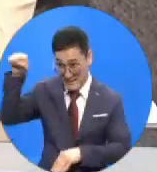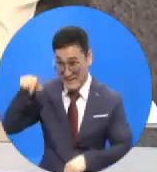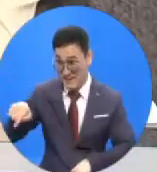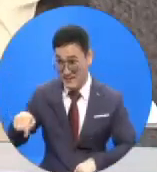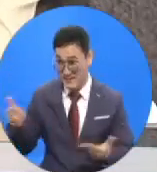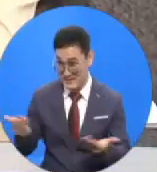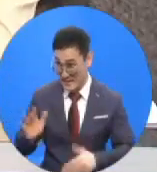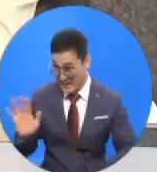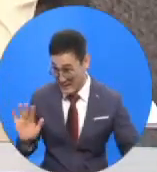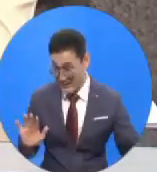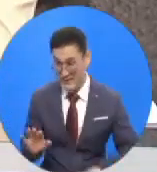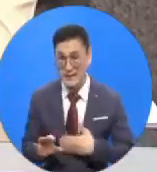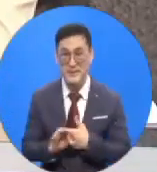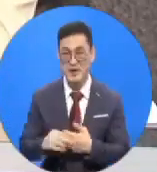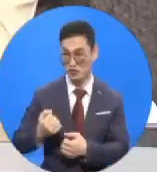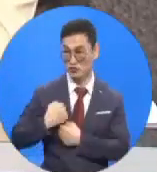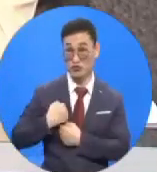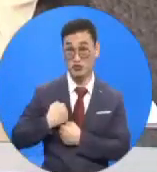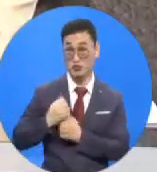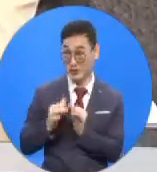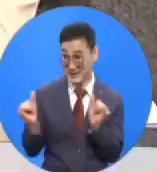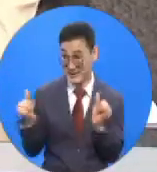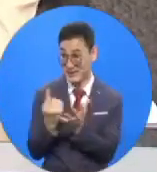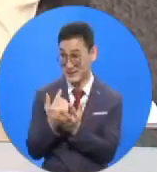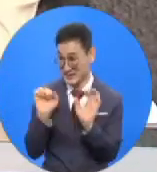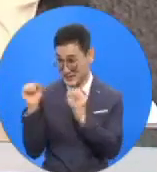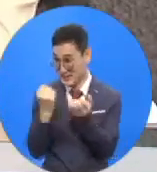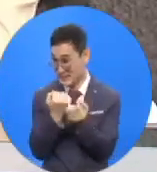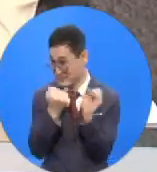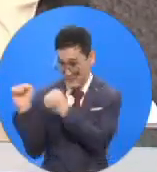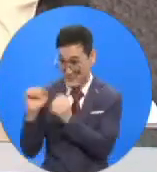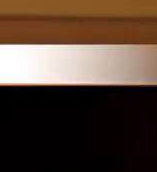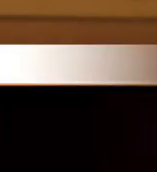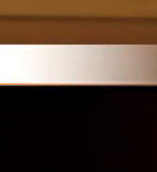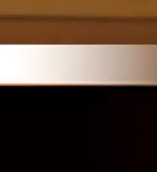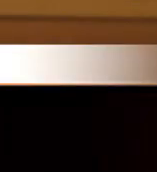전장 이탈에 비유 하게 됐는데요 그 목소리 함께 들어보시겠습니다